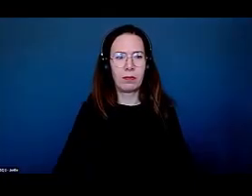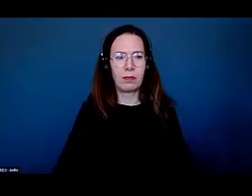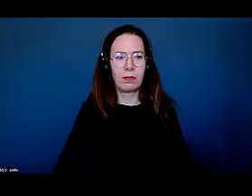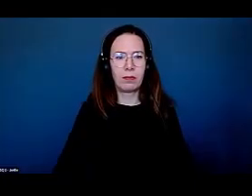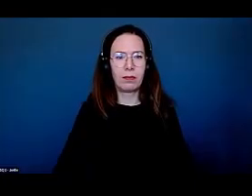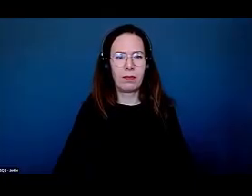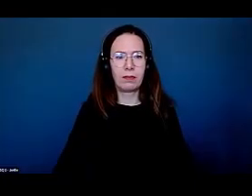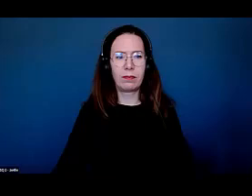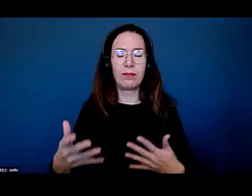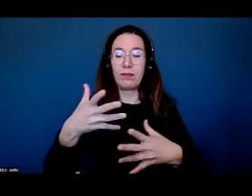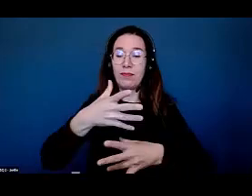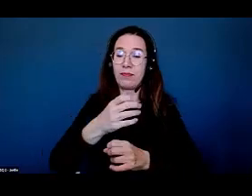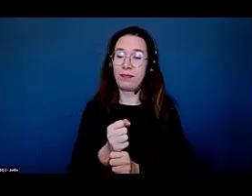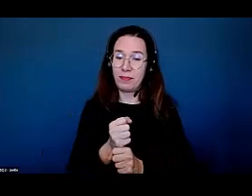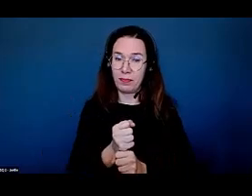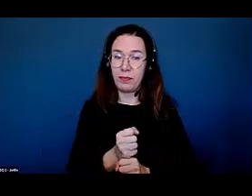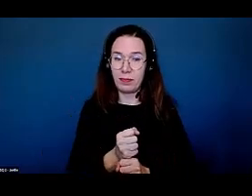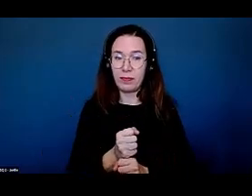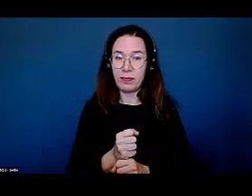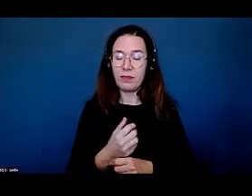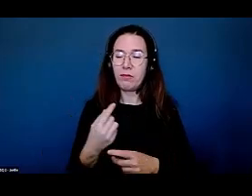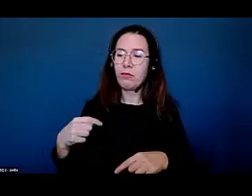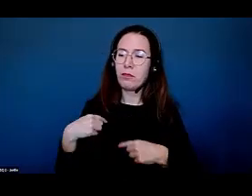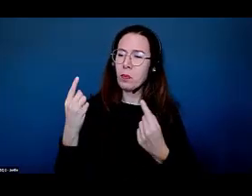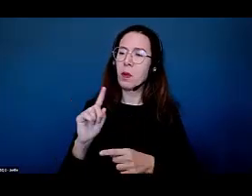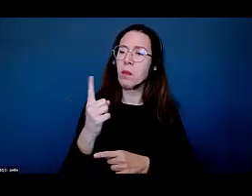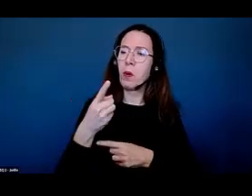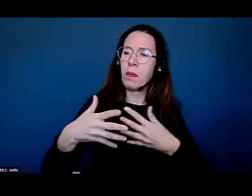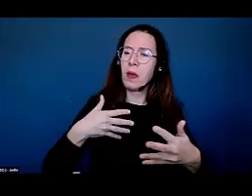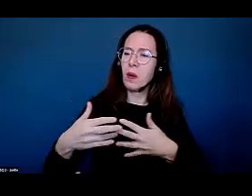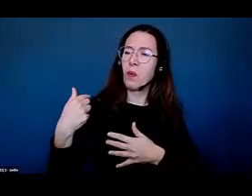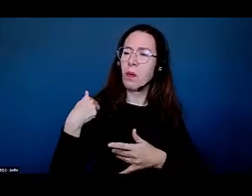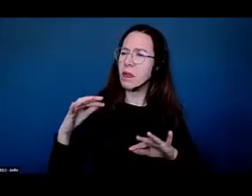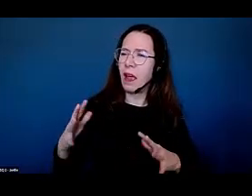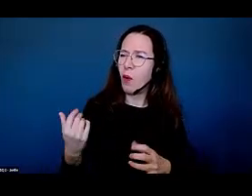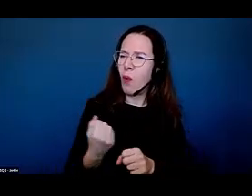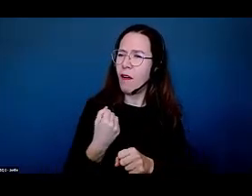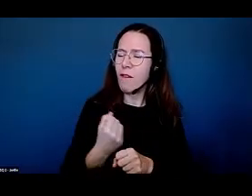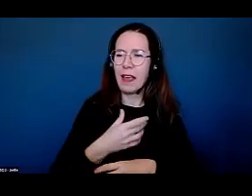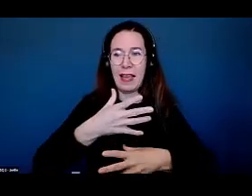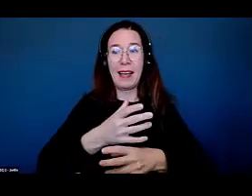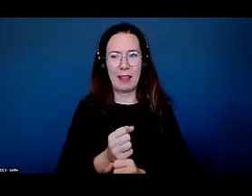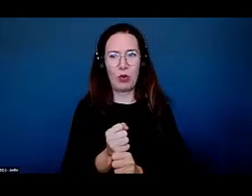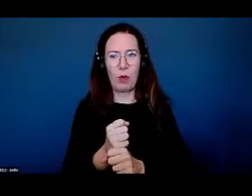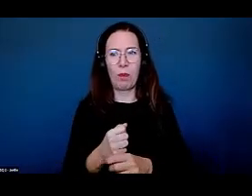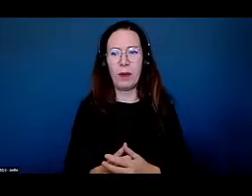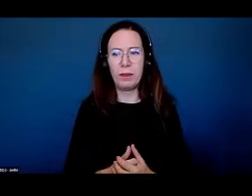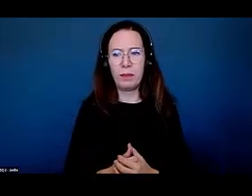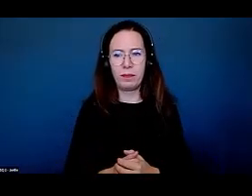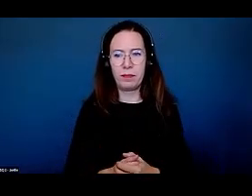Nous voudrions peut-être résumer ce que nous avons fait lors du premier webinaire.